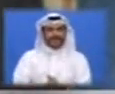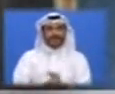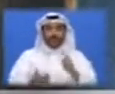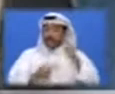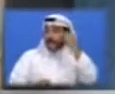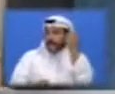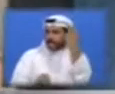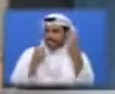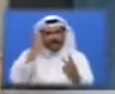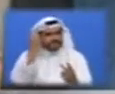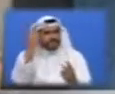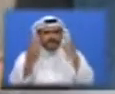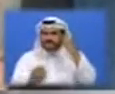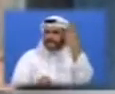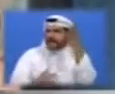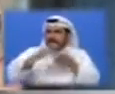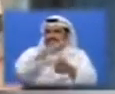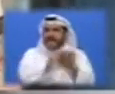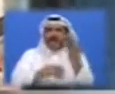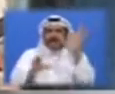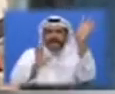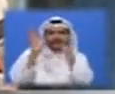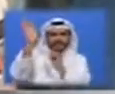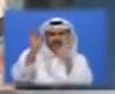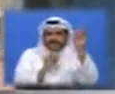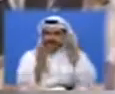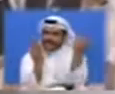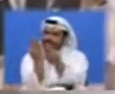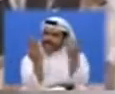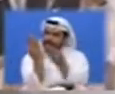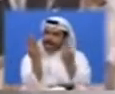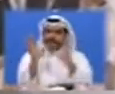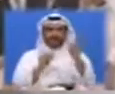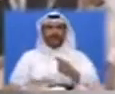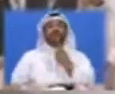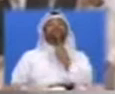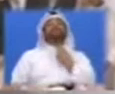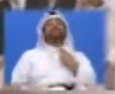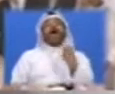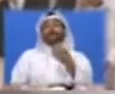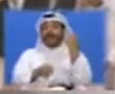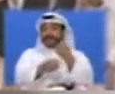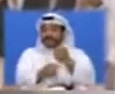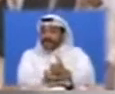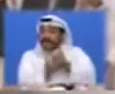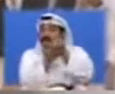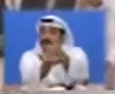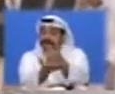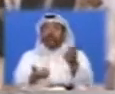والإبداع في القصة، كتابة القصة. حب العمل التطوعي، حب الخير